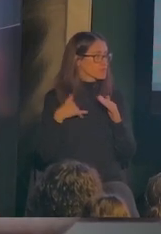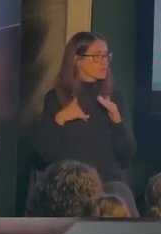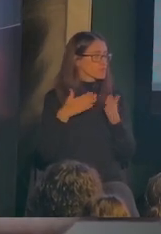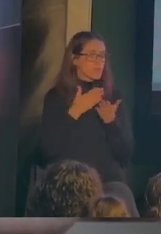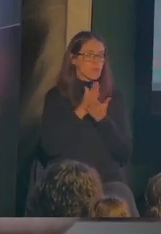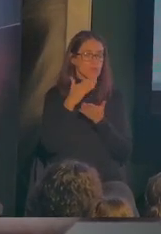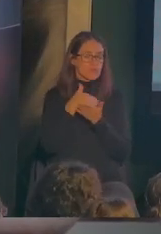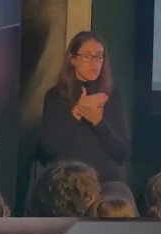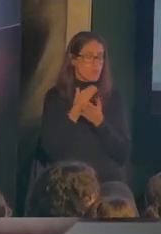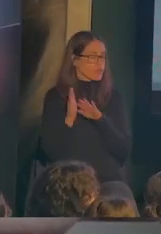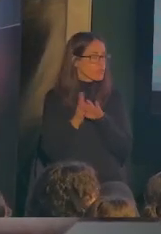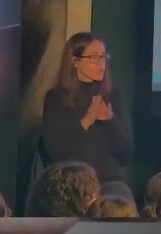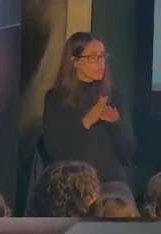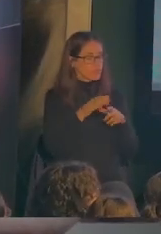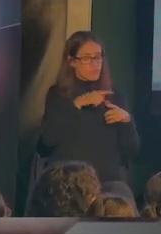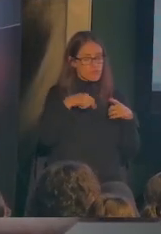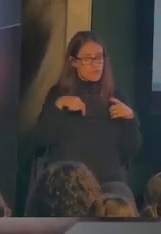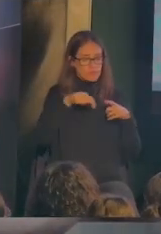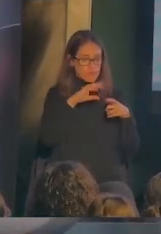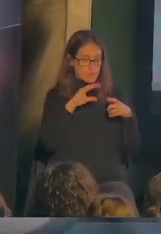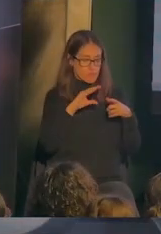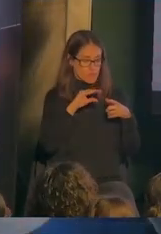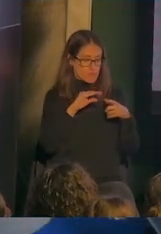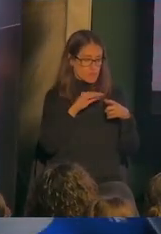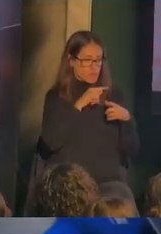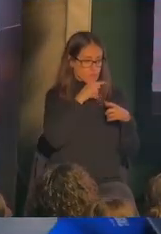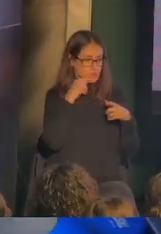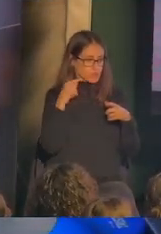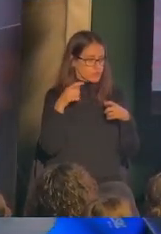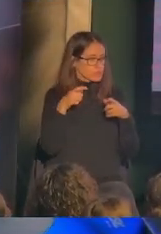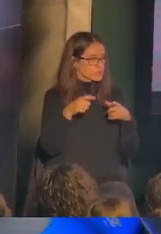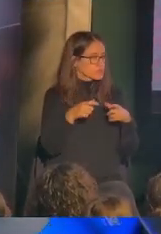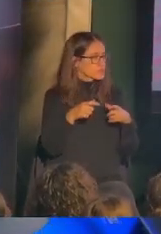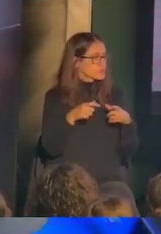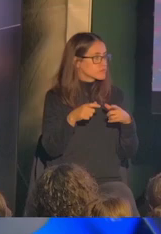tallat, els brots